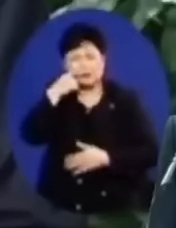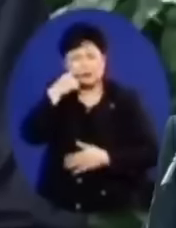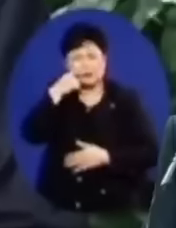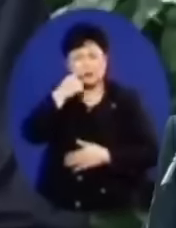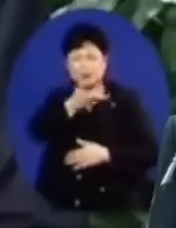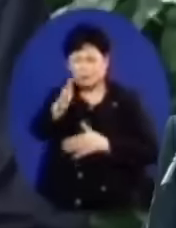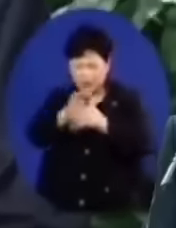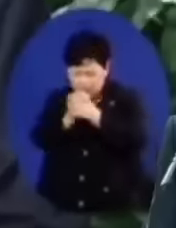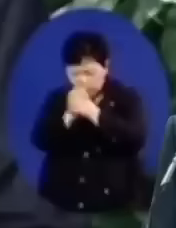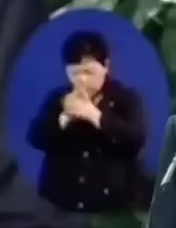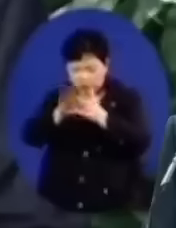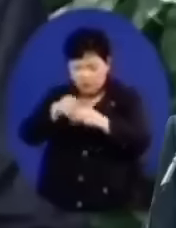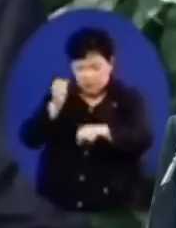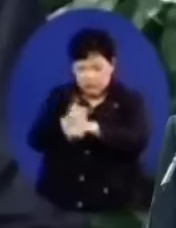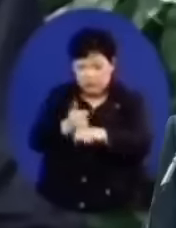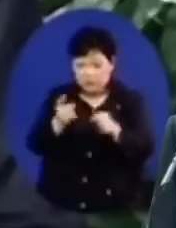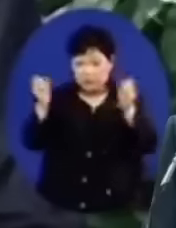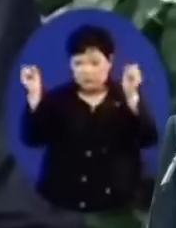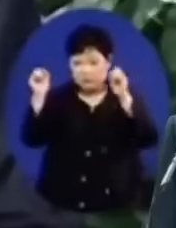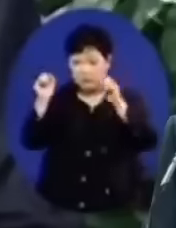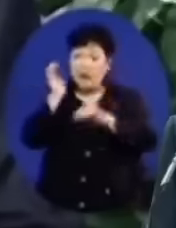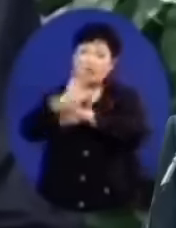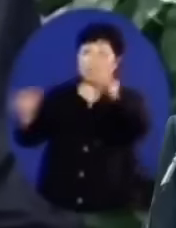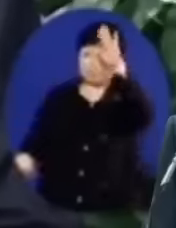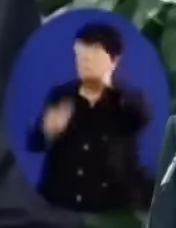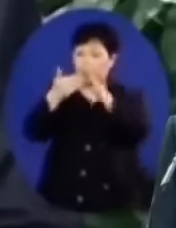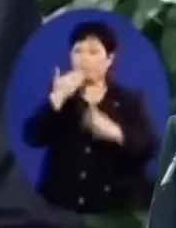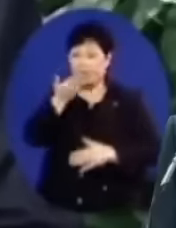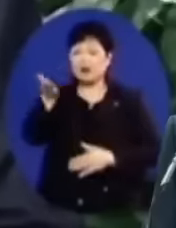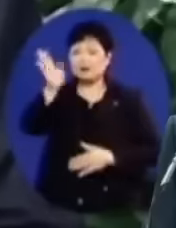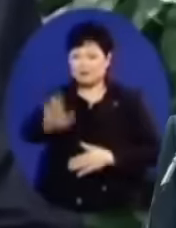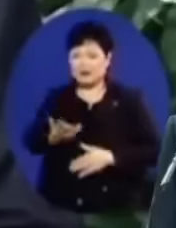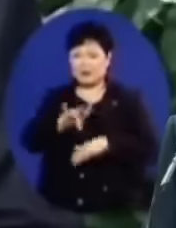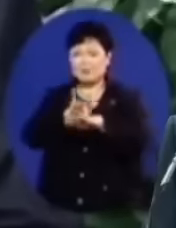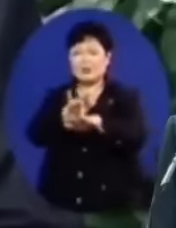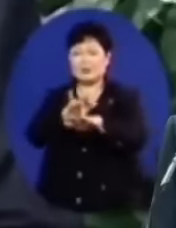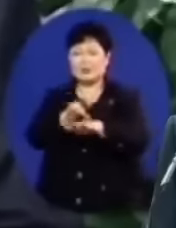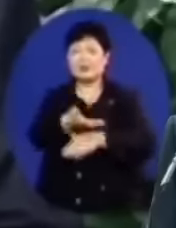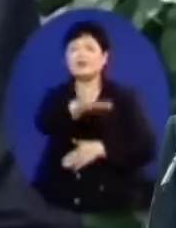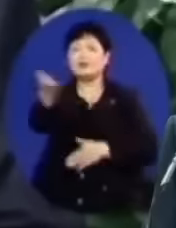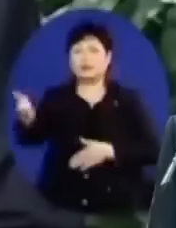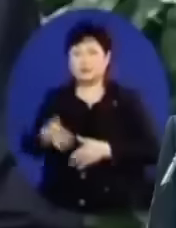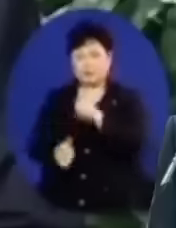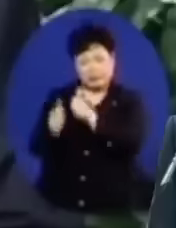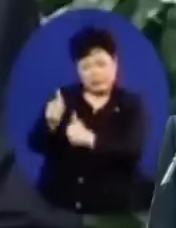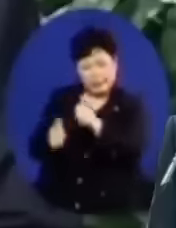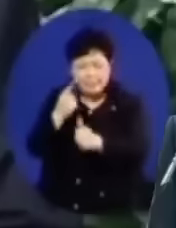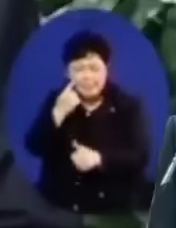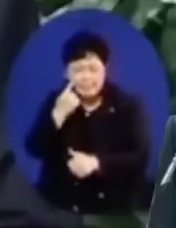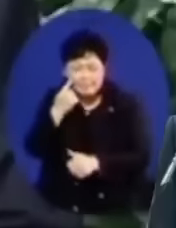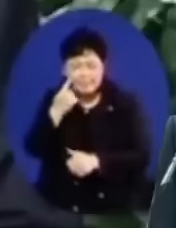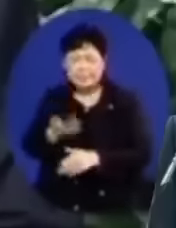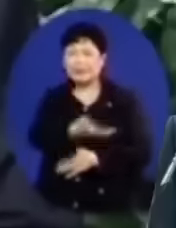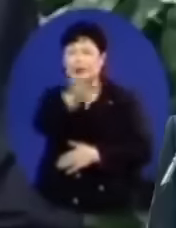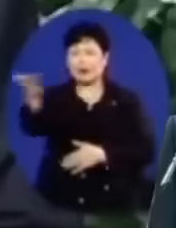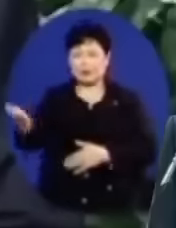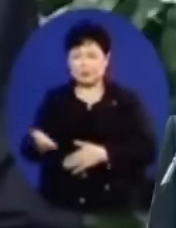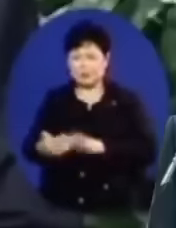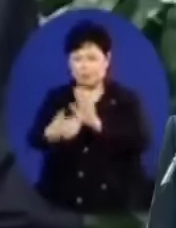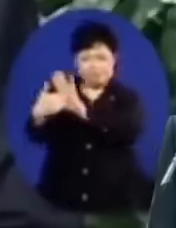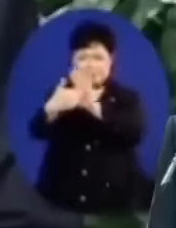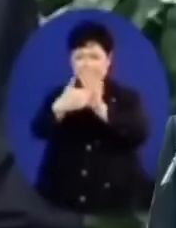여러분이 기도하자 즉시로 기도는 하늘에 상달되는 것입니다. 그러나 마귀가 여러분하고 실험하는 것입니다. 여러분 막습니다.